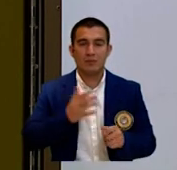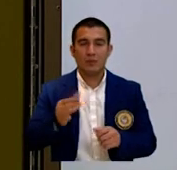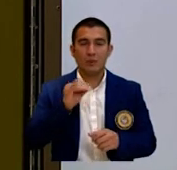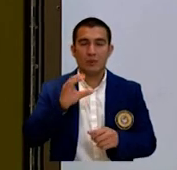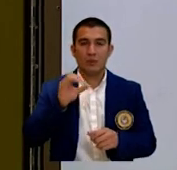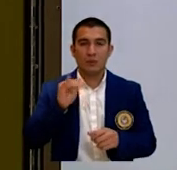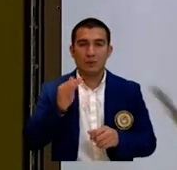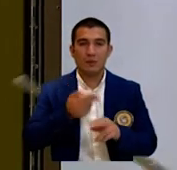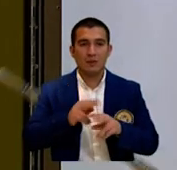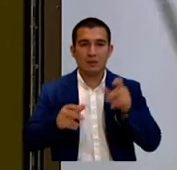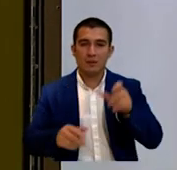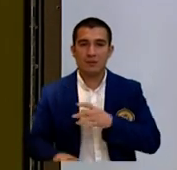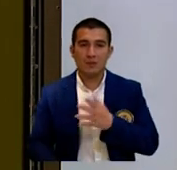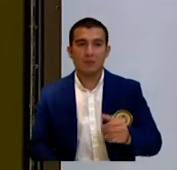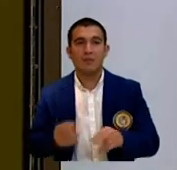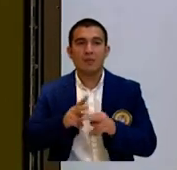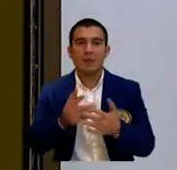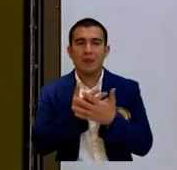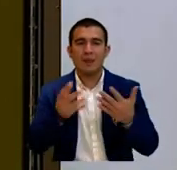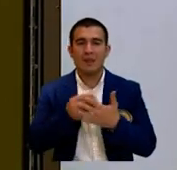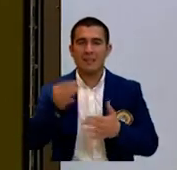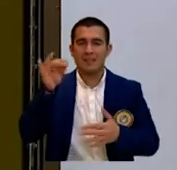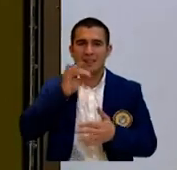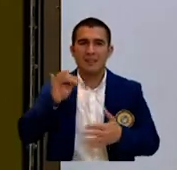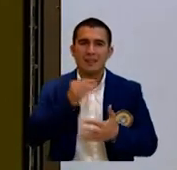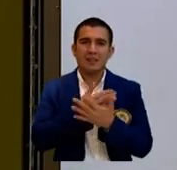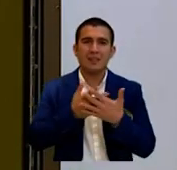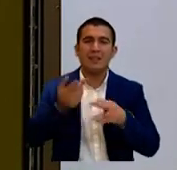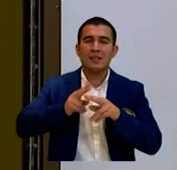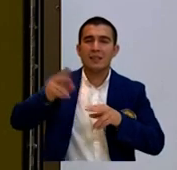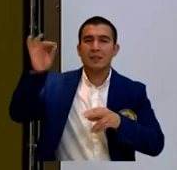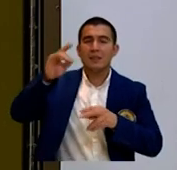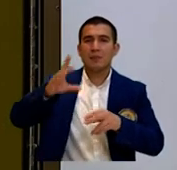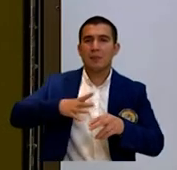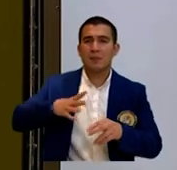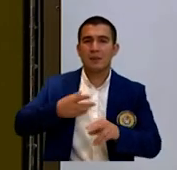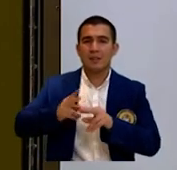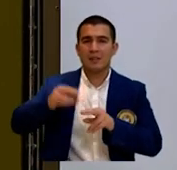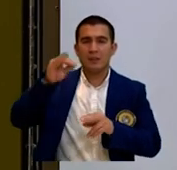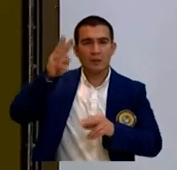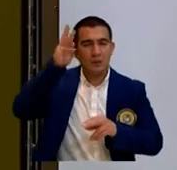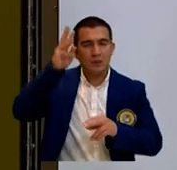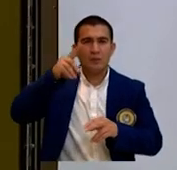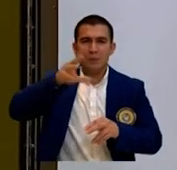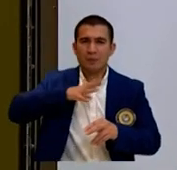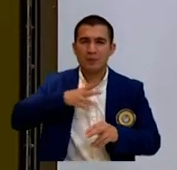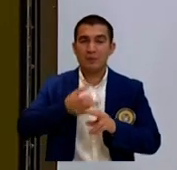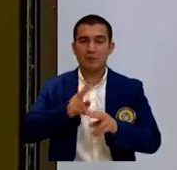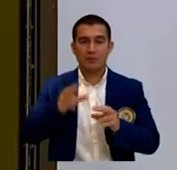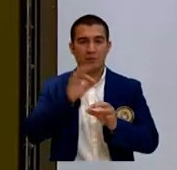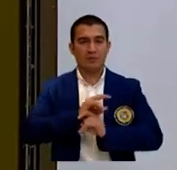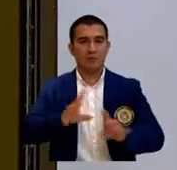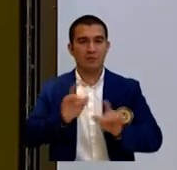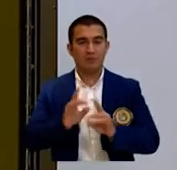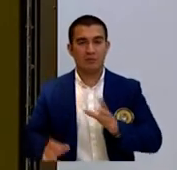asarlarida Xorazmning o'sha davrdagi tarixini, qiyofasini yoritib berishga harakat qildi. Aziz